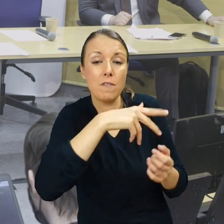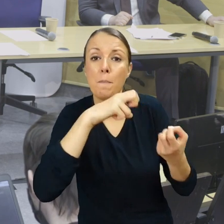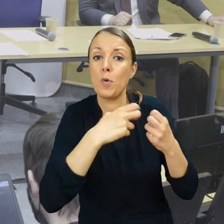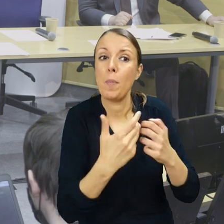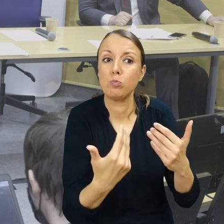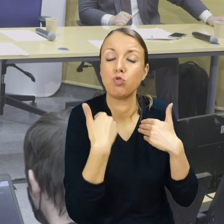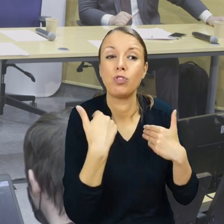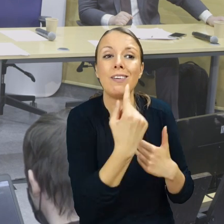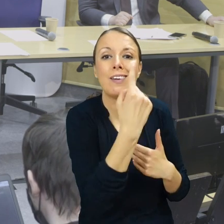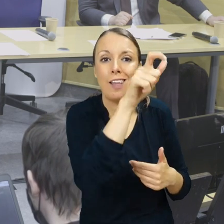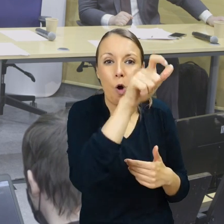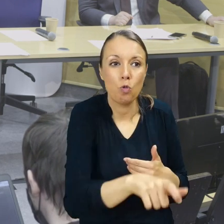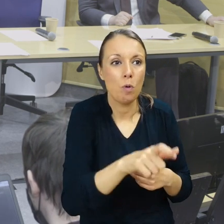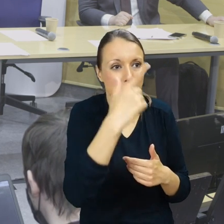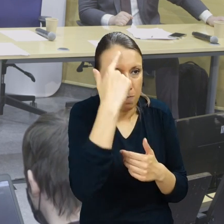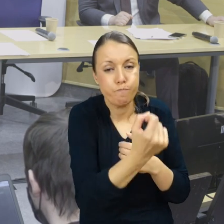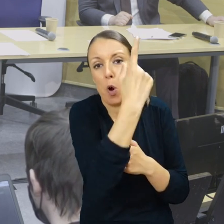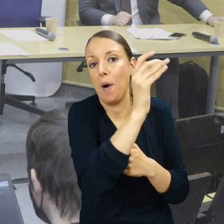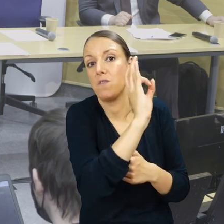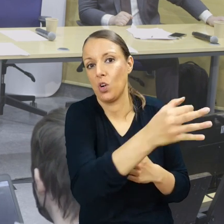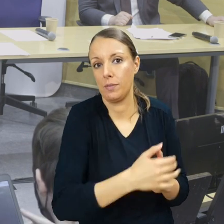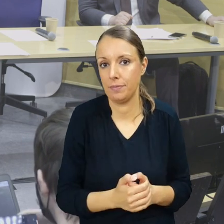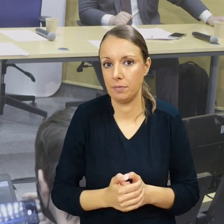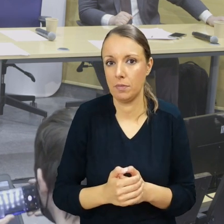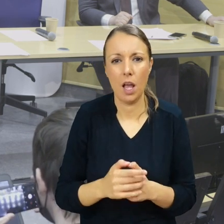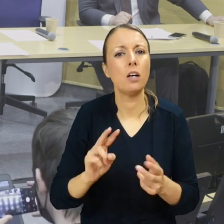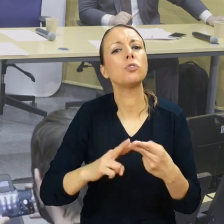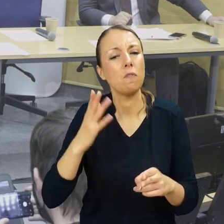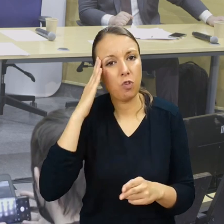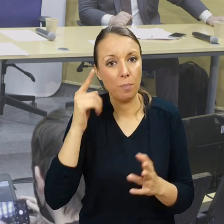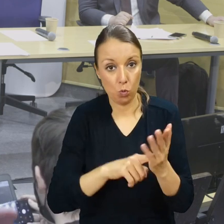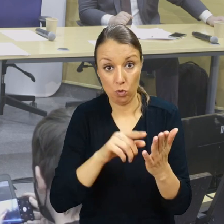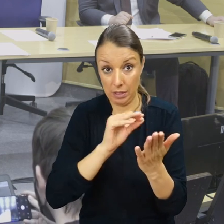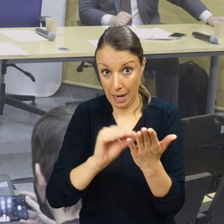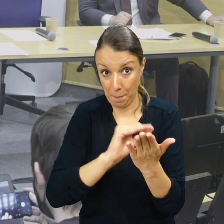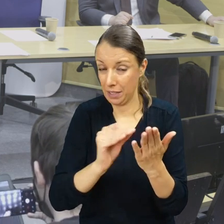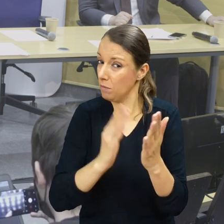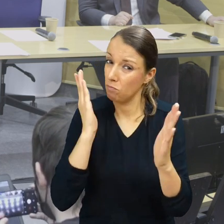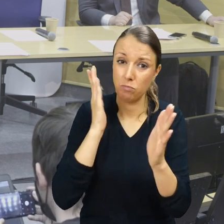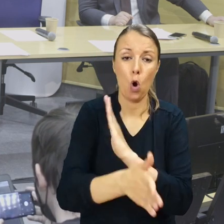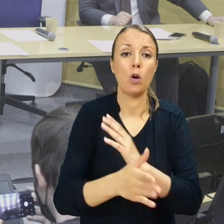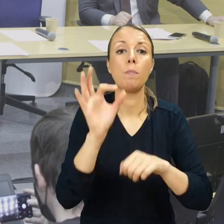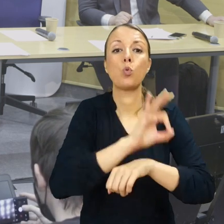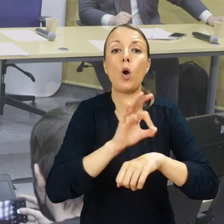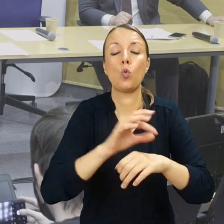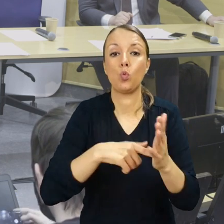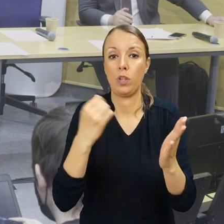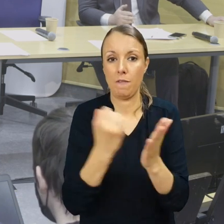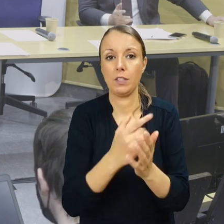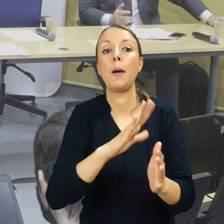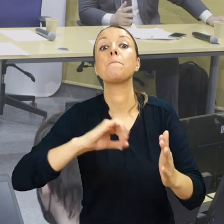jednego, jedynego Kowalskiego. A z czego wywodzę taki argument? Z tego, że jest wprost napisane w uzasadnieniu projektu ustawy, że prawo do informacji